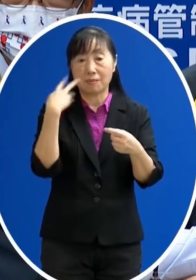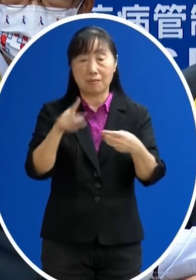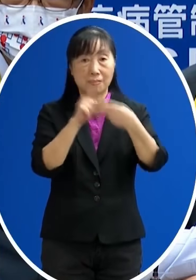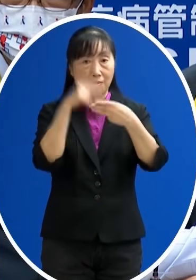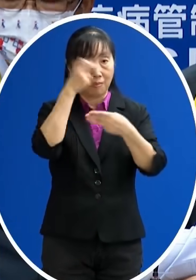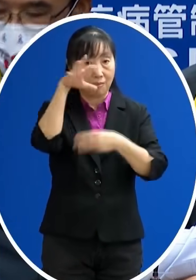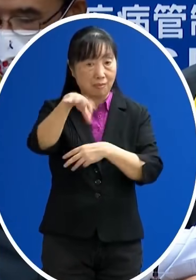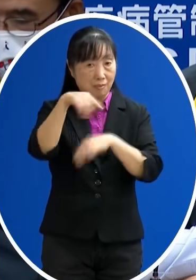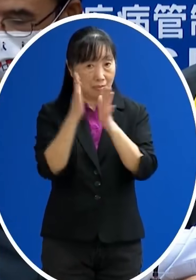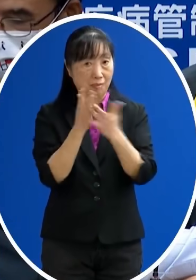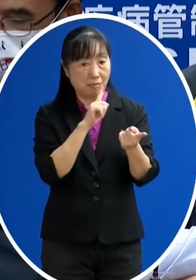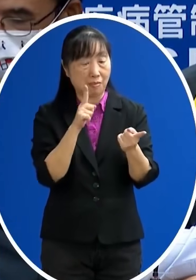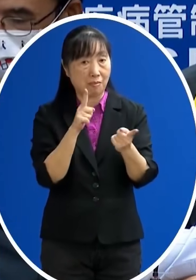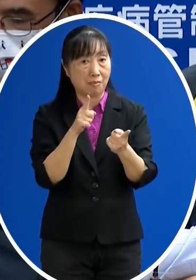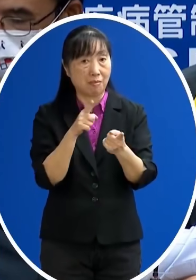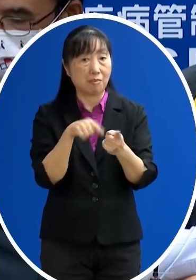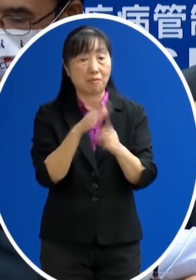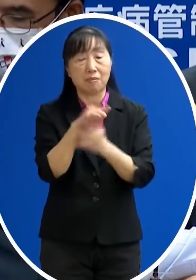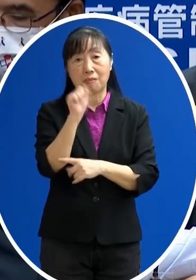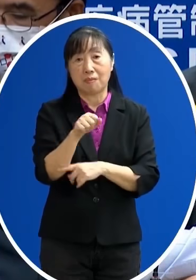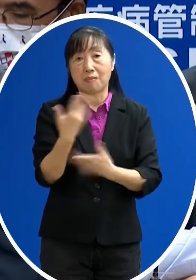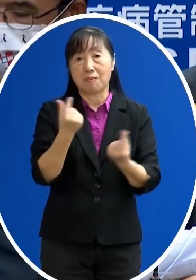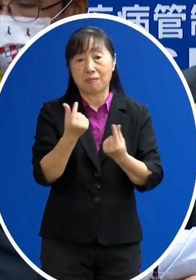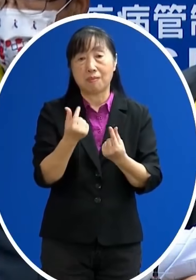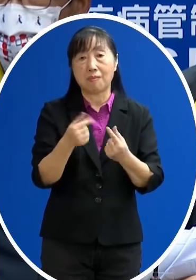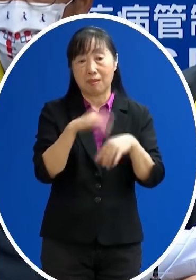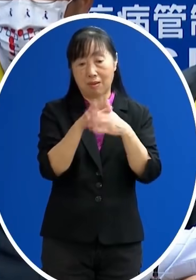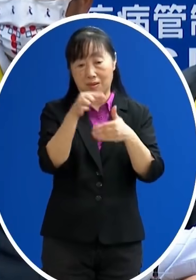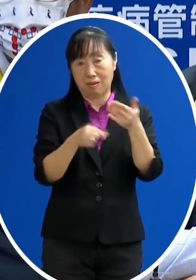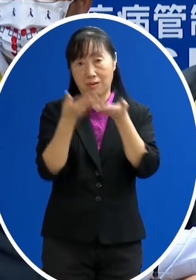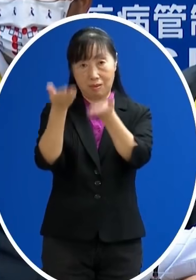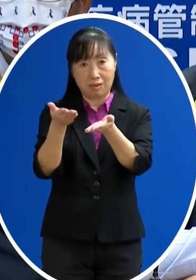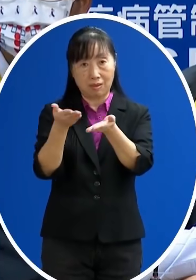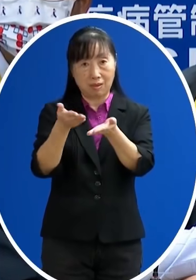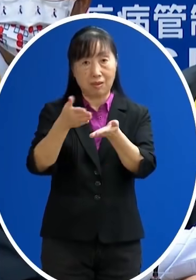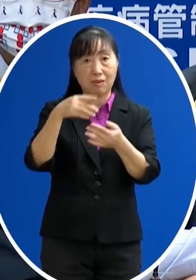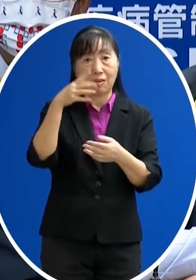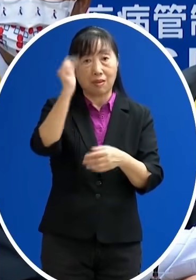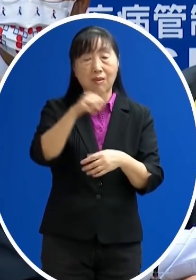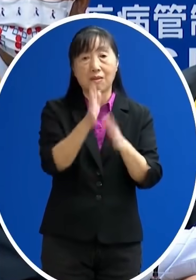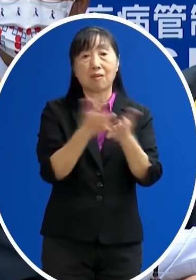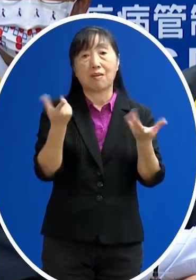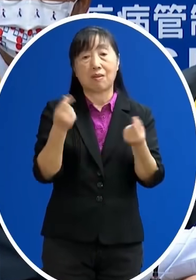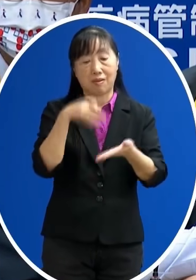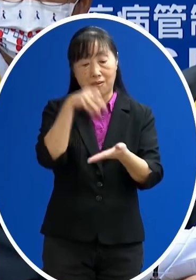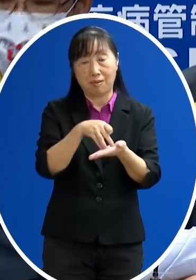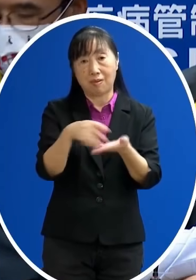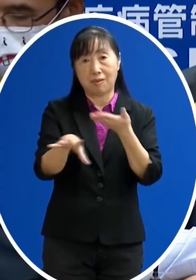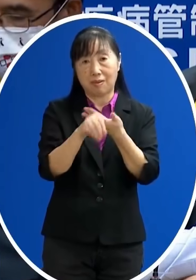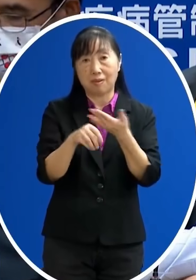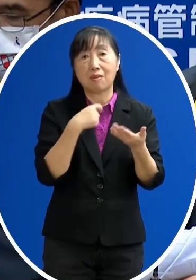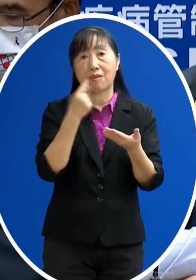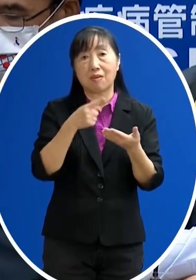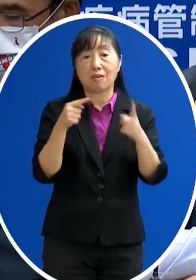的指引，好，这些我们都有定有相关的一个指引在，好，要实联制出入口的管制，人